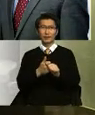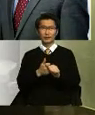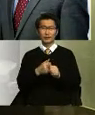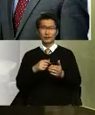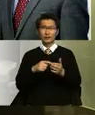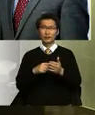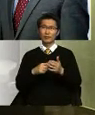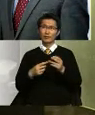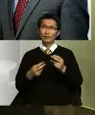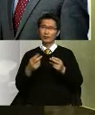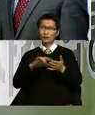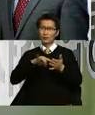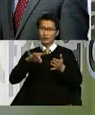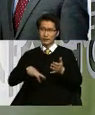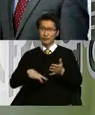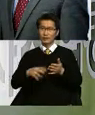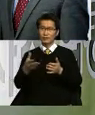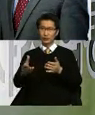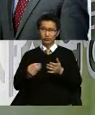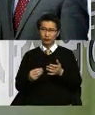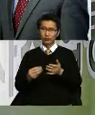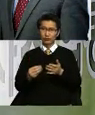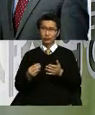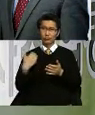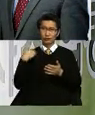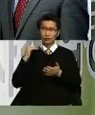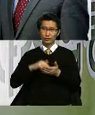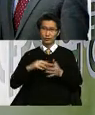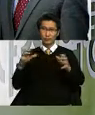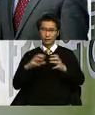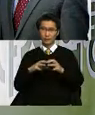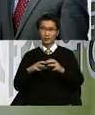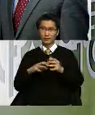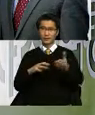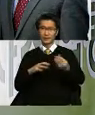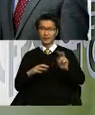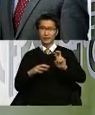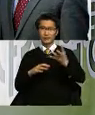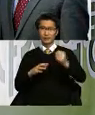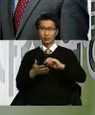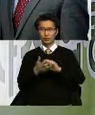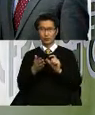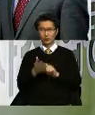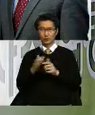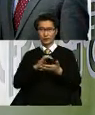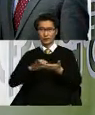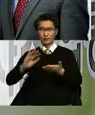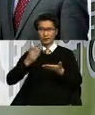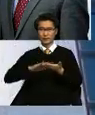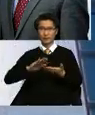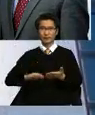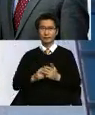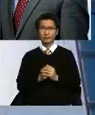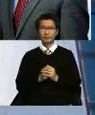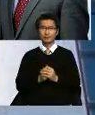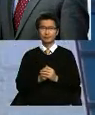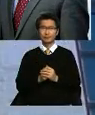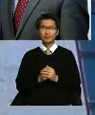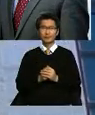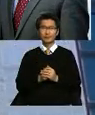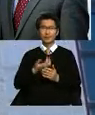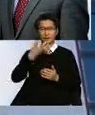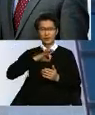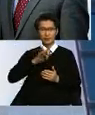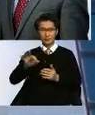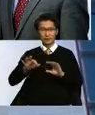미납 공과금과 대출금, 반환 보조금 등을 합쳐 빚이 20억 원대로 늘었습니다. 네. 자,